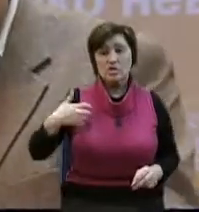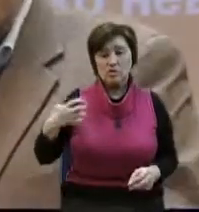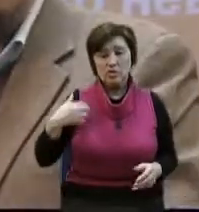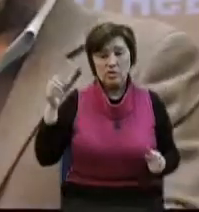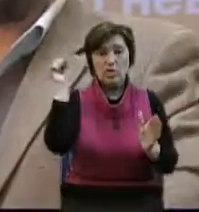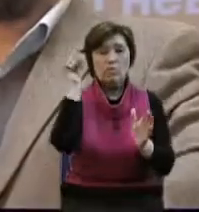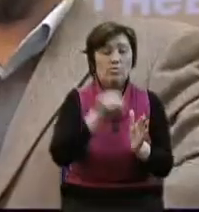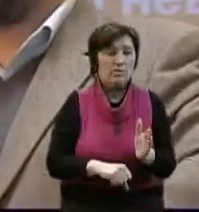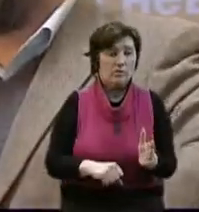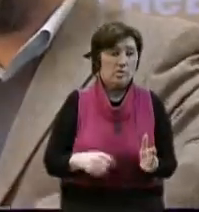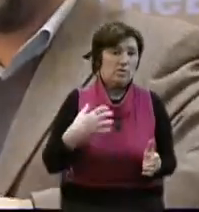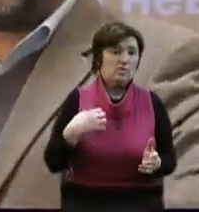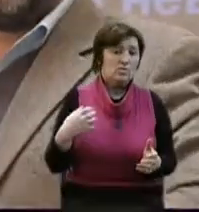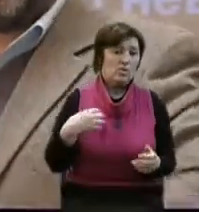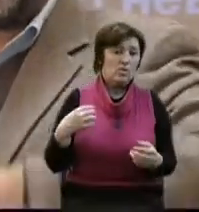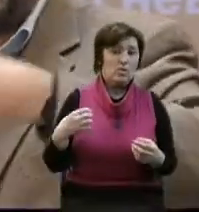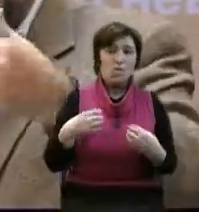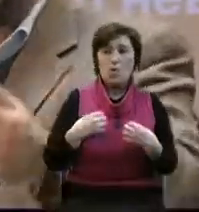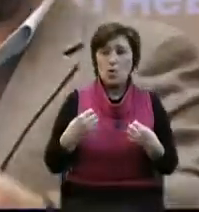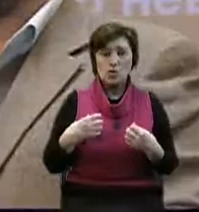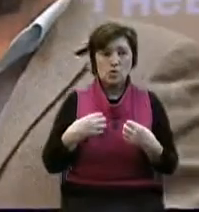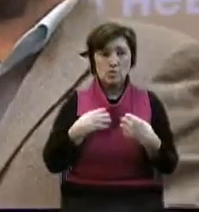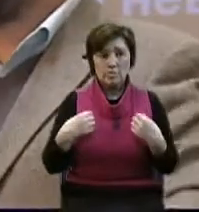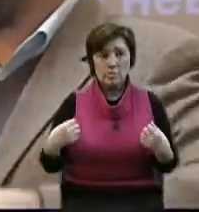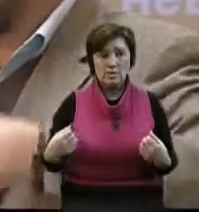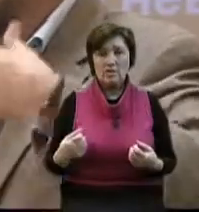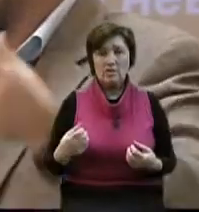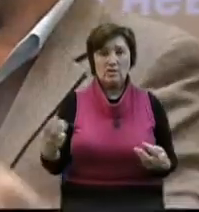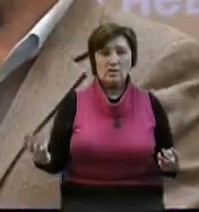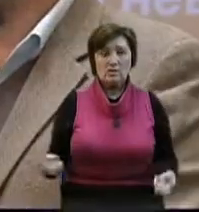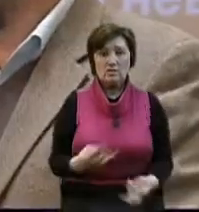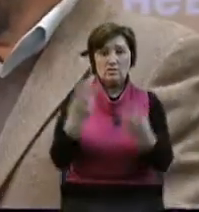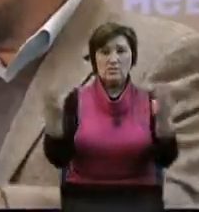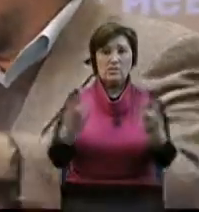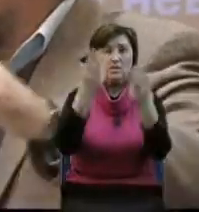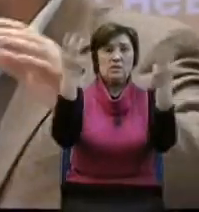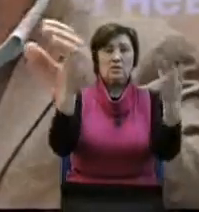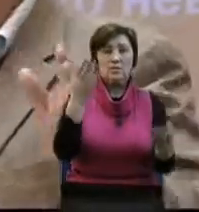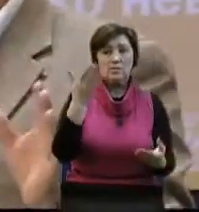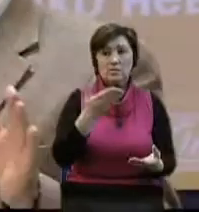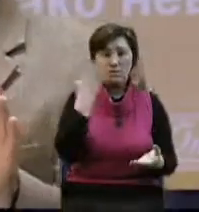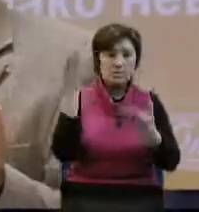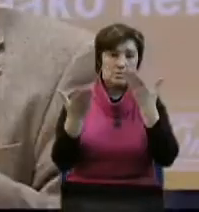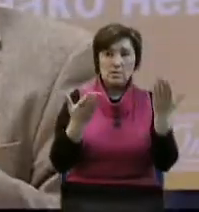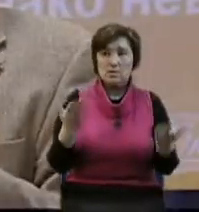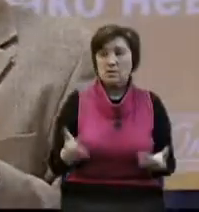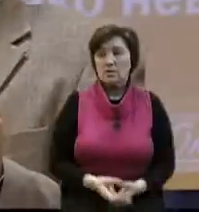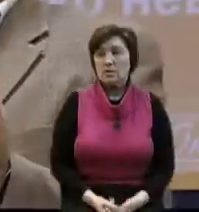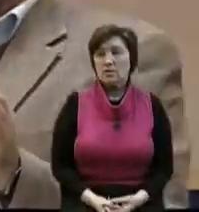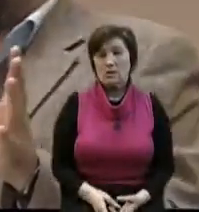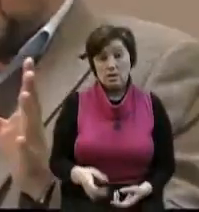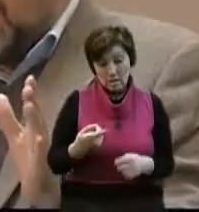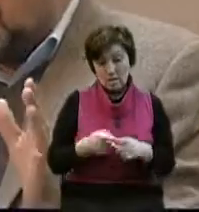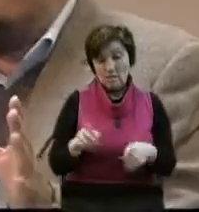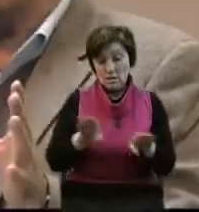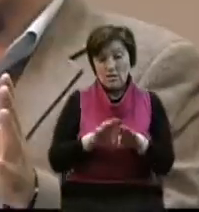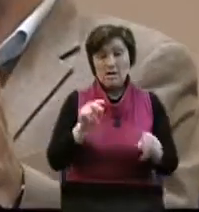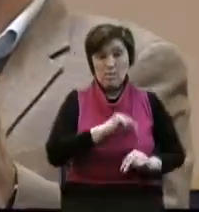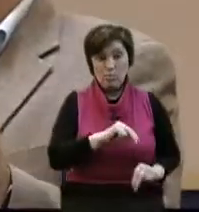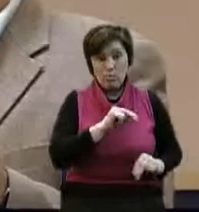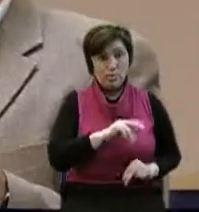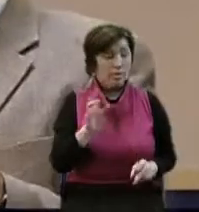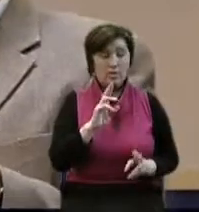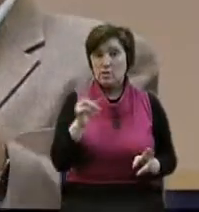шкуры сдирают, они совершают воскурение, они приносят эти жертвы. То есть это определенная работа, но никто не обвинял их в